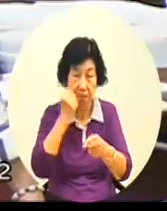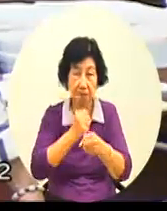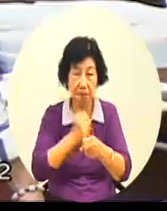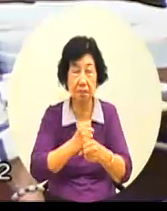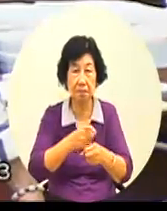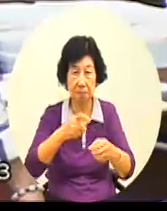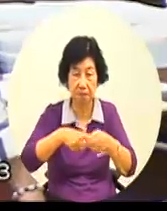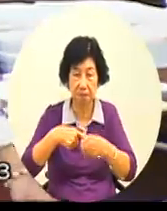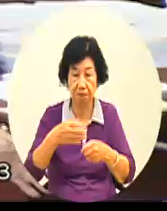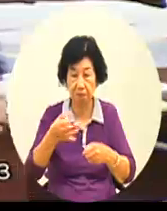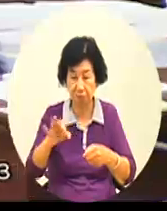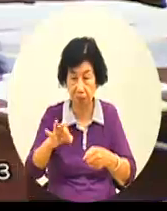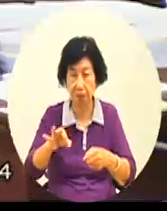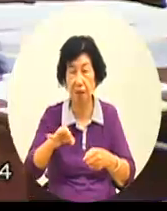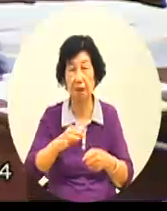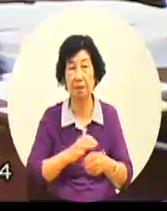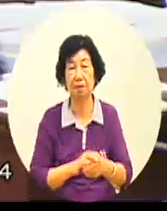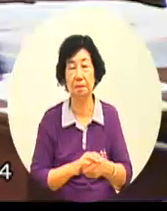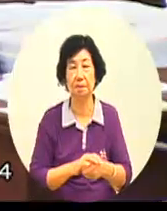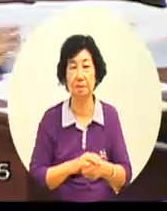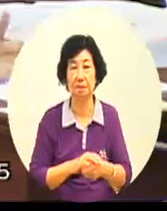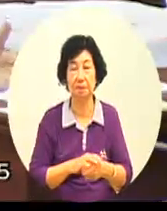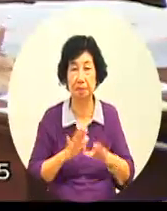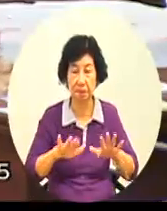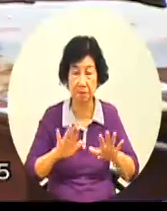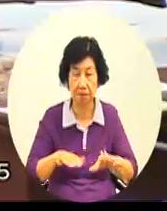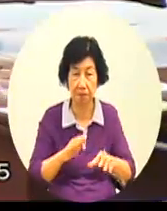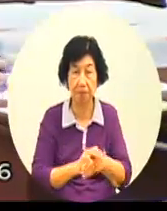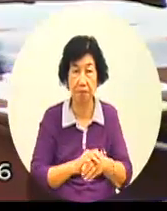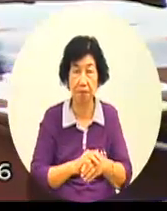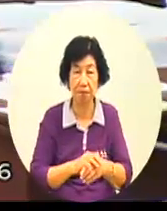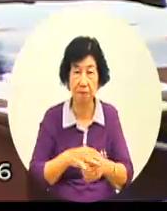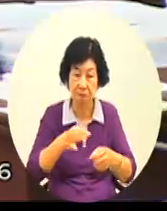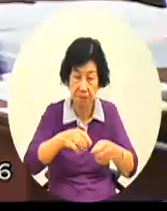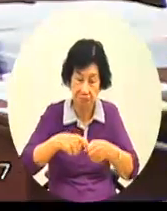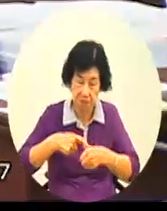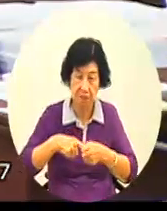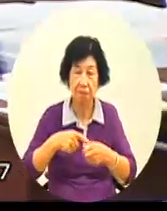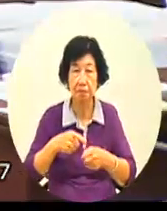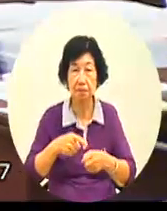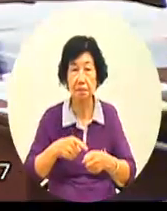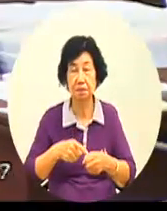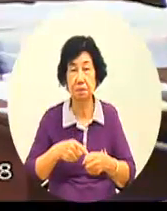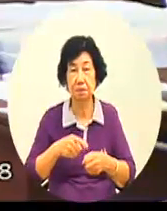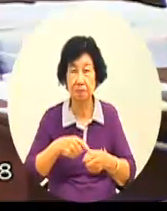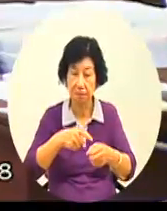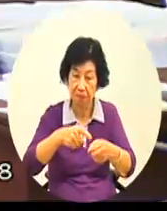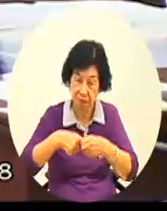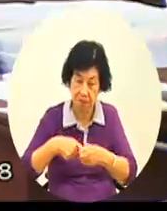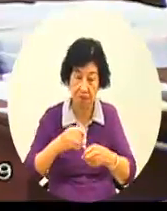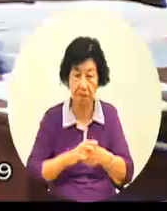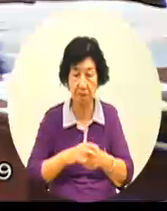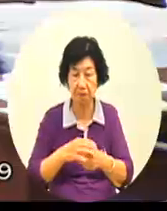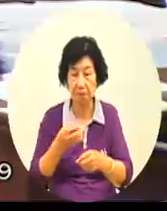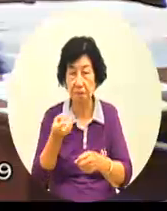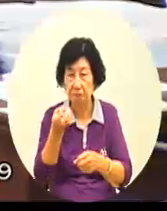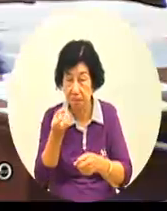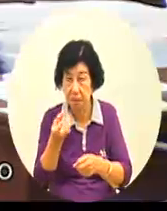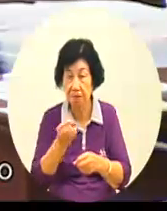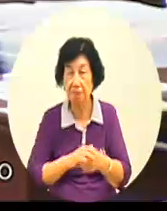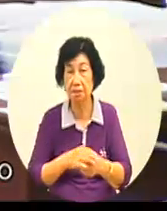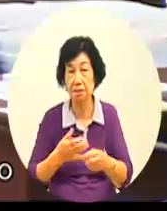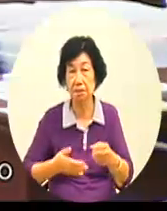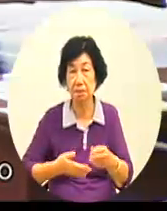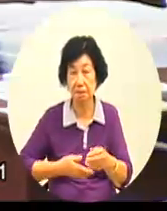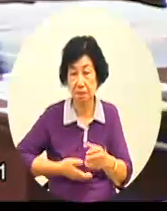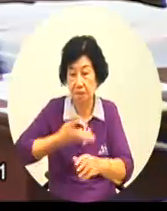概就这样子，我今天我拿多少我给多少，你今天他拿的少就给的少。那么主要